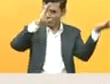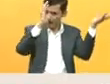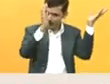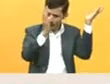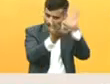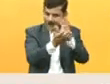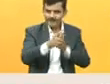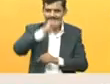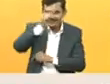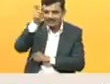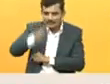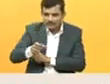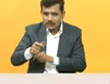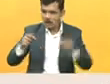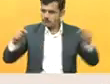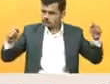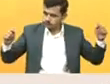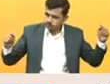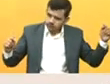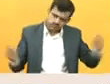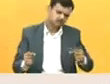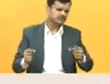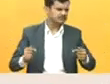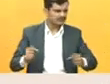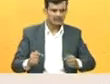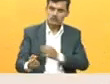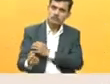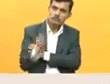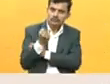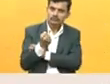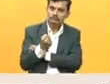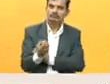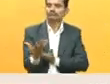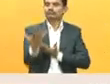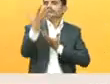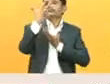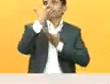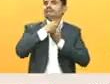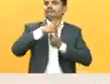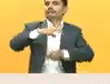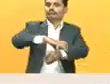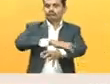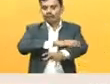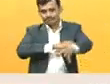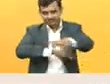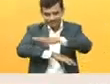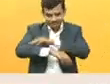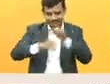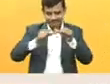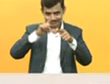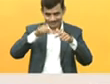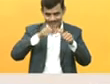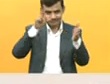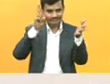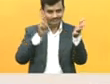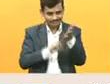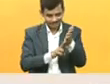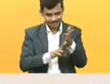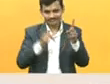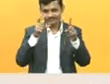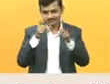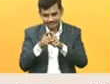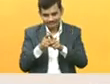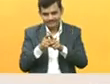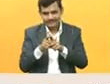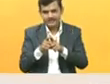खिलाफ लड़ाई को एक नई ताकत मिलती थी। आजाद हिंद रेडियो पर अंग्रेजी,